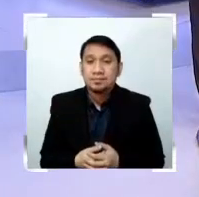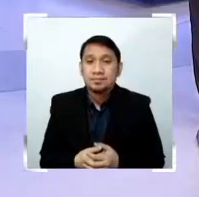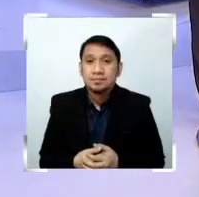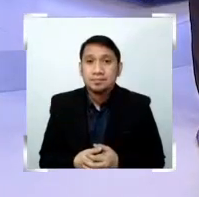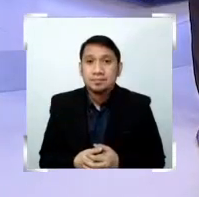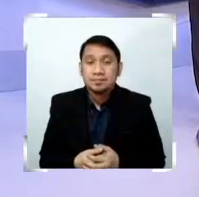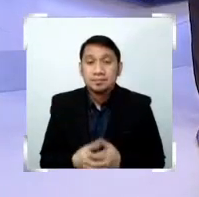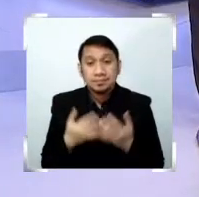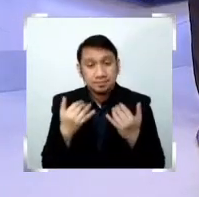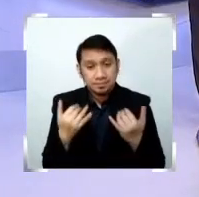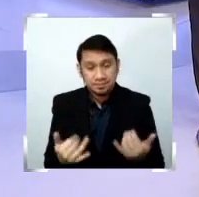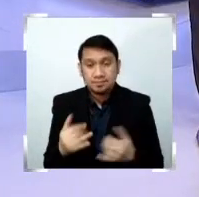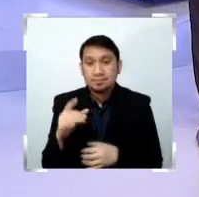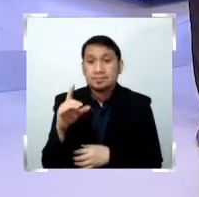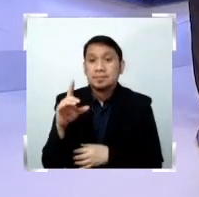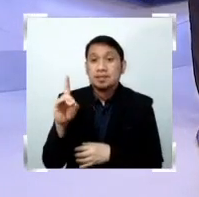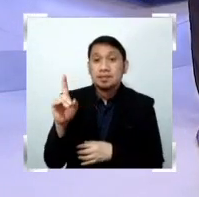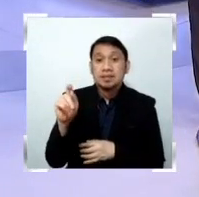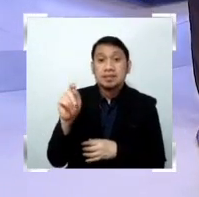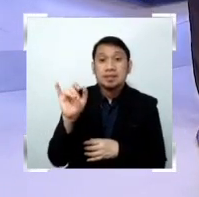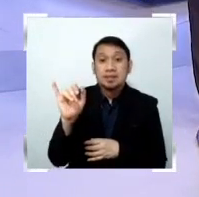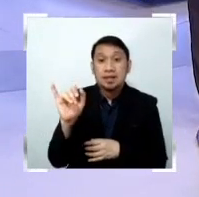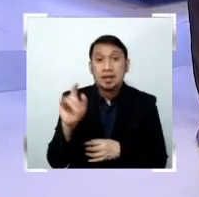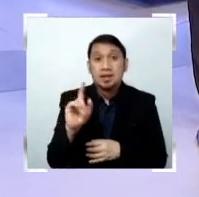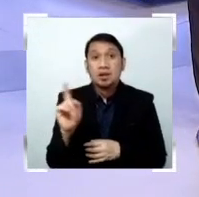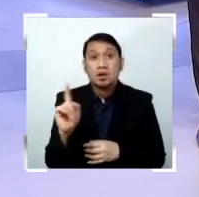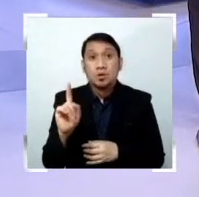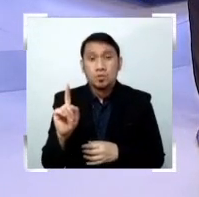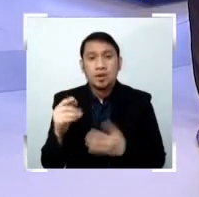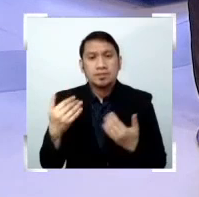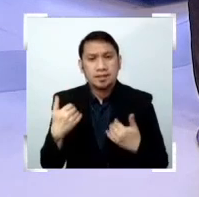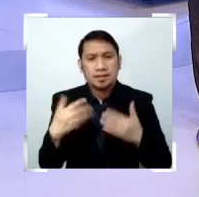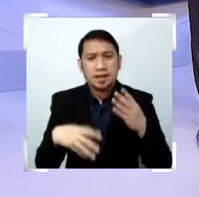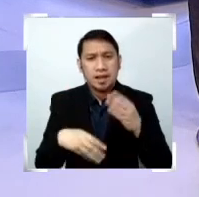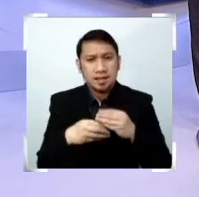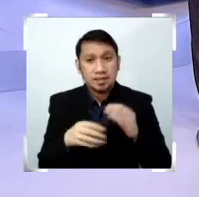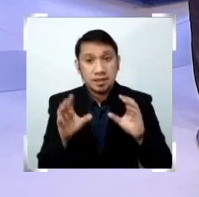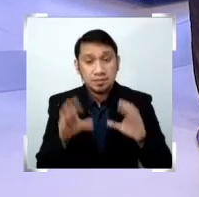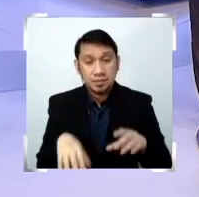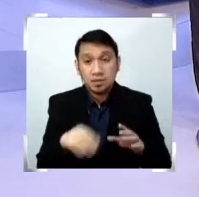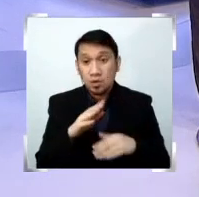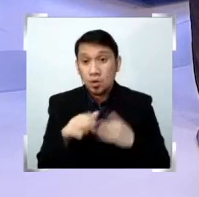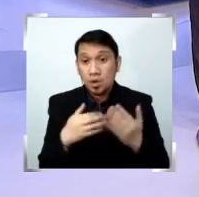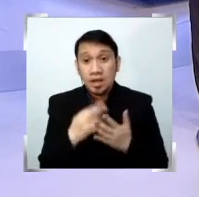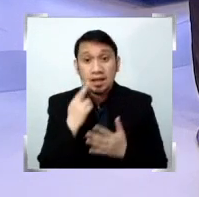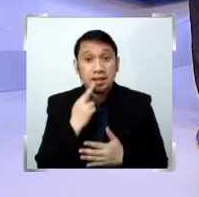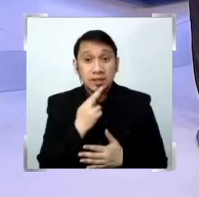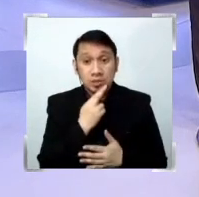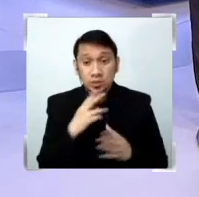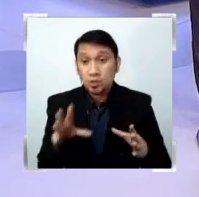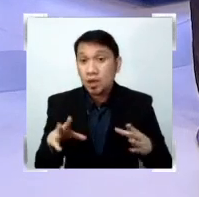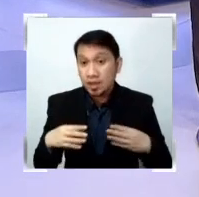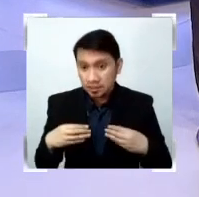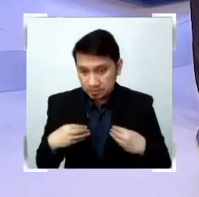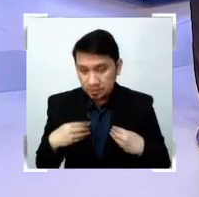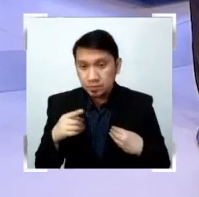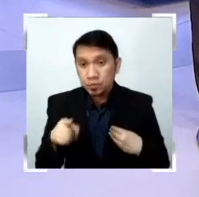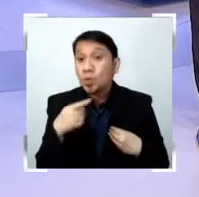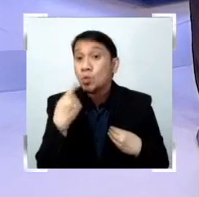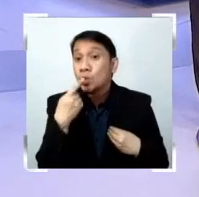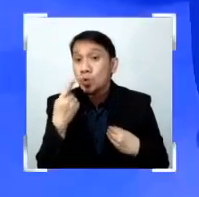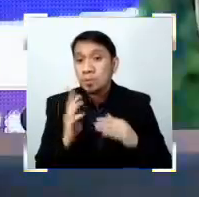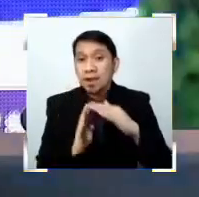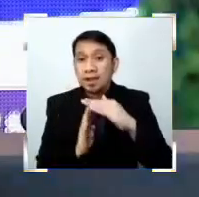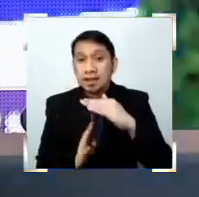Binungkay ng Department of Trade and Industry, DTI, nadagdagan ang kapasidad ng mga restaurant na tatanggap ng mga bakunadong customer.